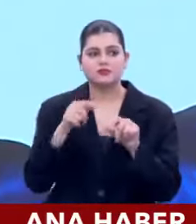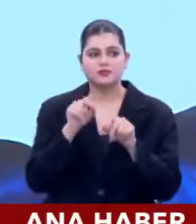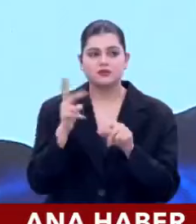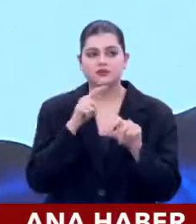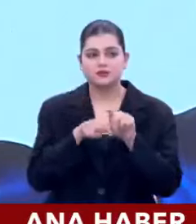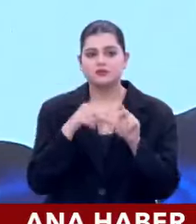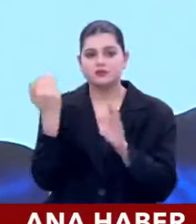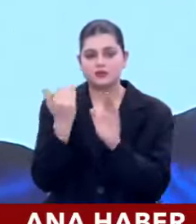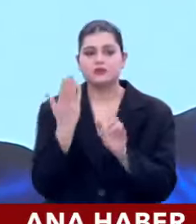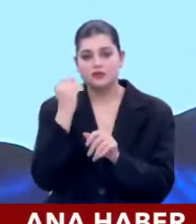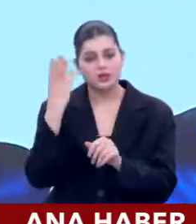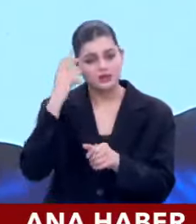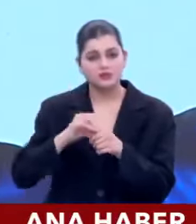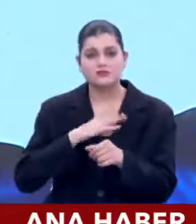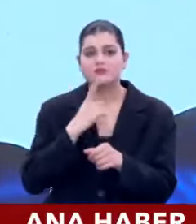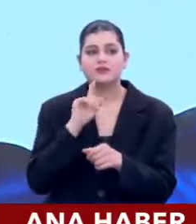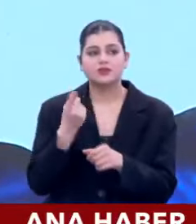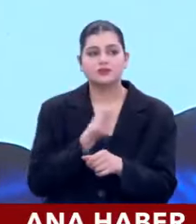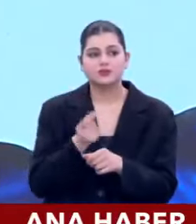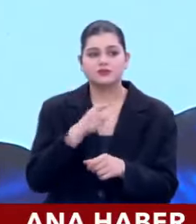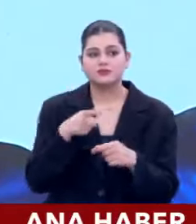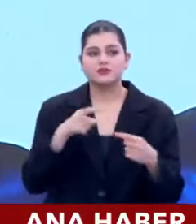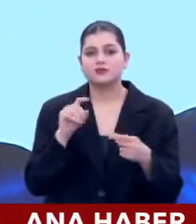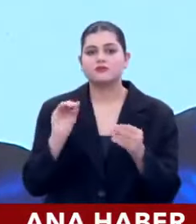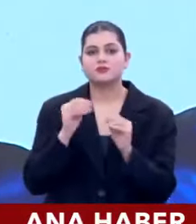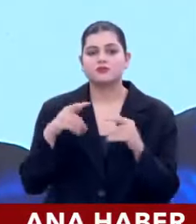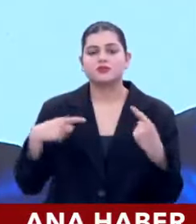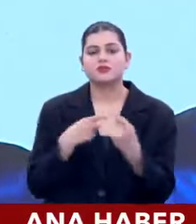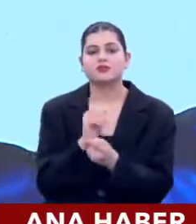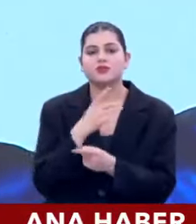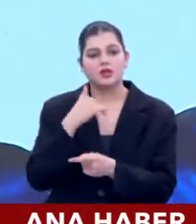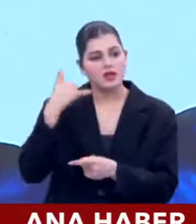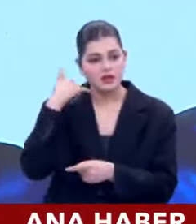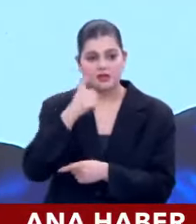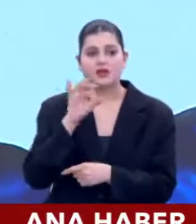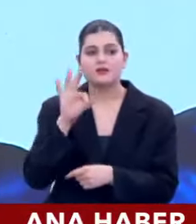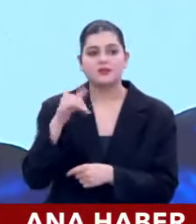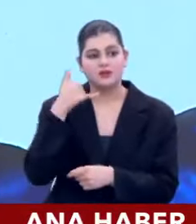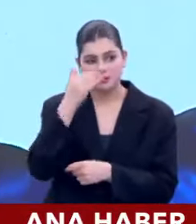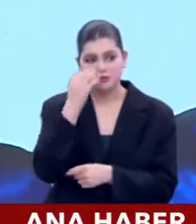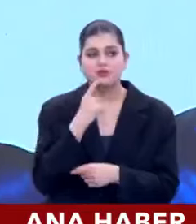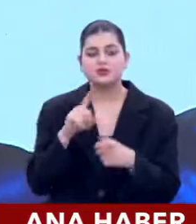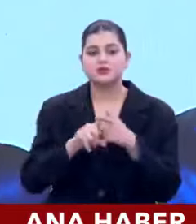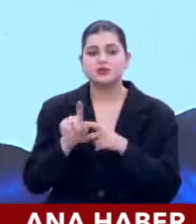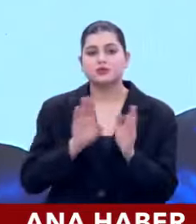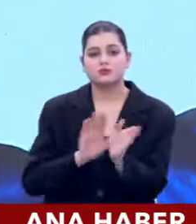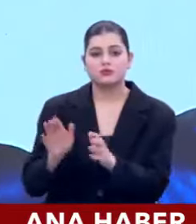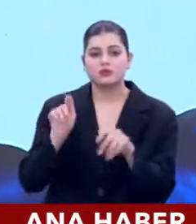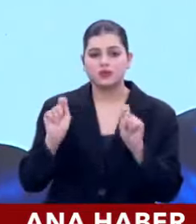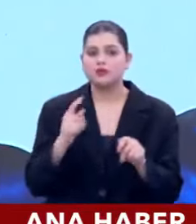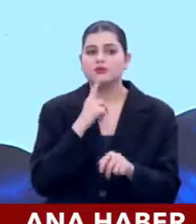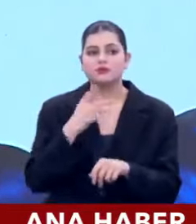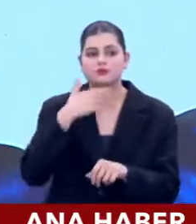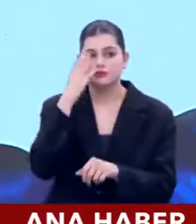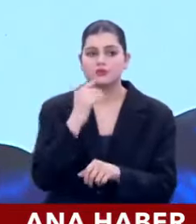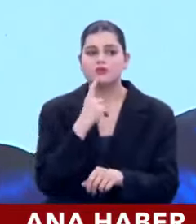detaylarında çıkar Bu anlıyoruz ki birinin çıkarı bunlarla ters düştü ve ihbar etti ihbar edince Jandarma durdurdu ve